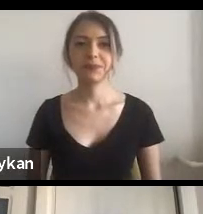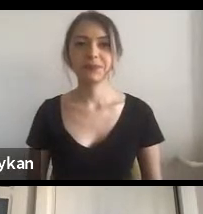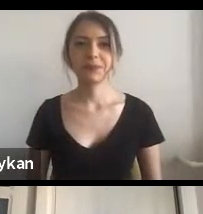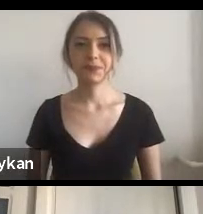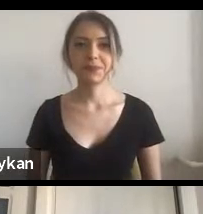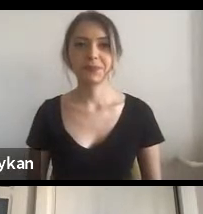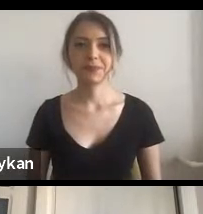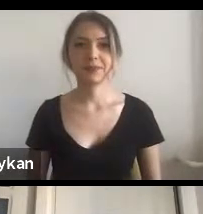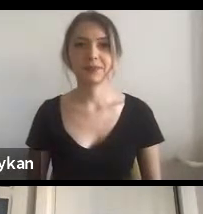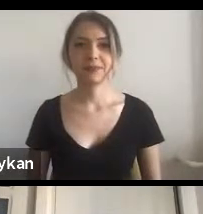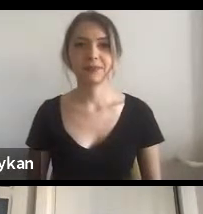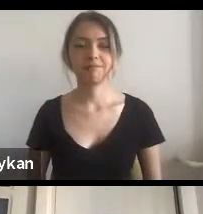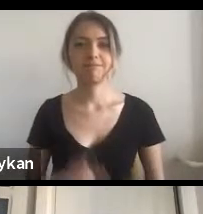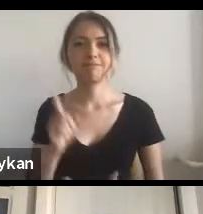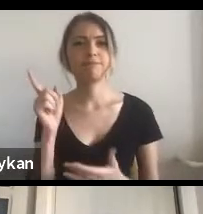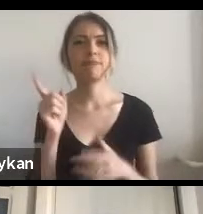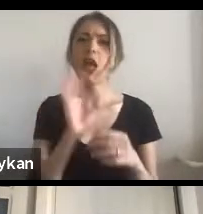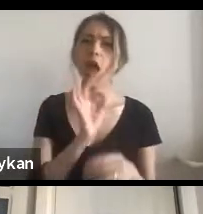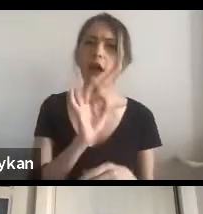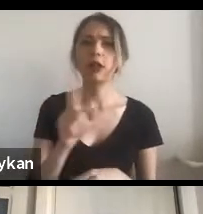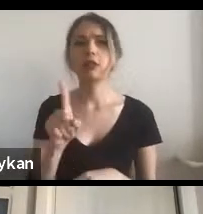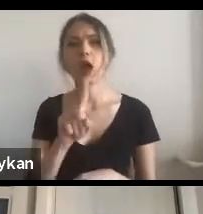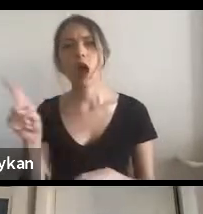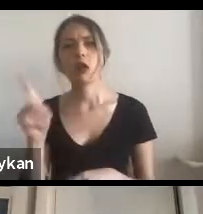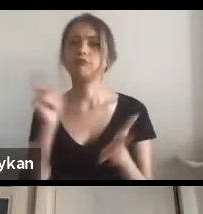anket sorusu gelmiş olmalı.